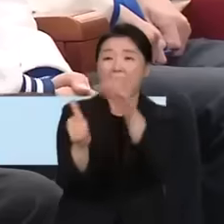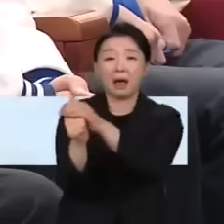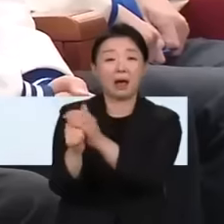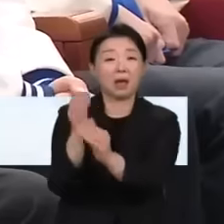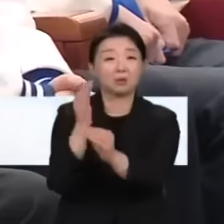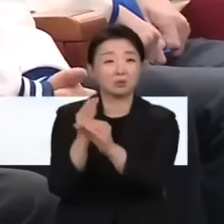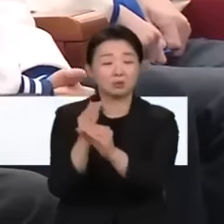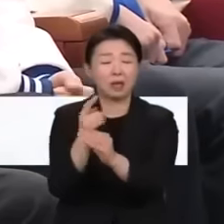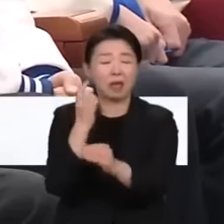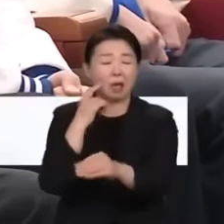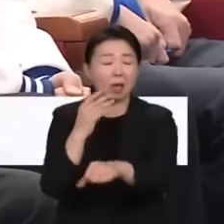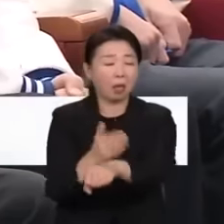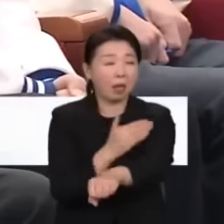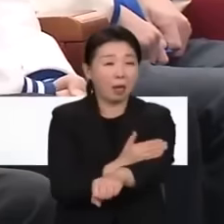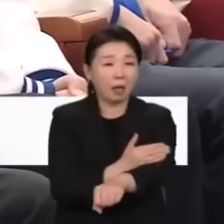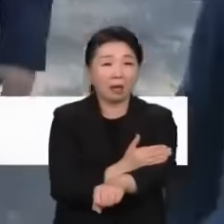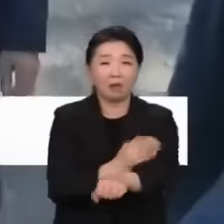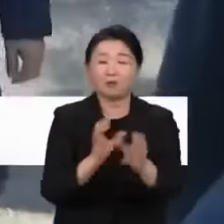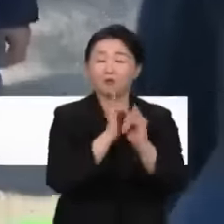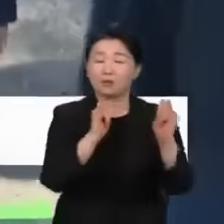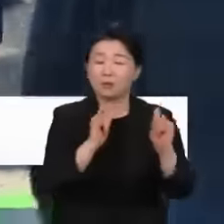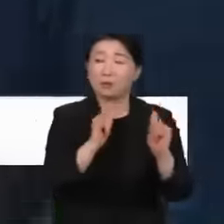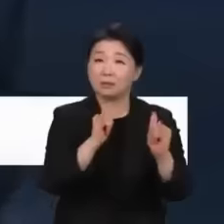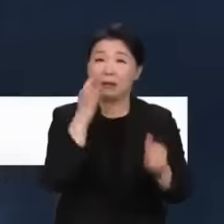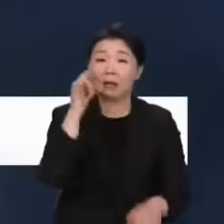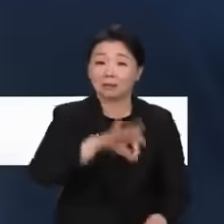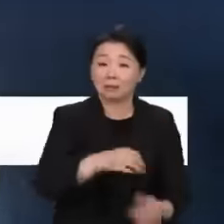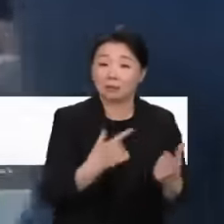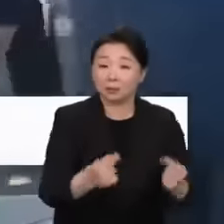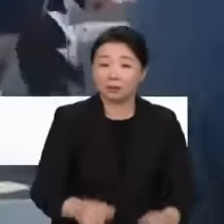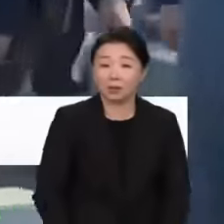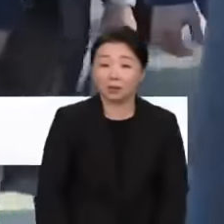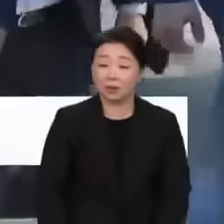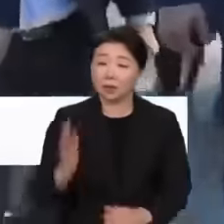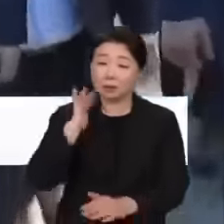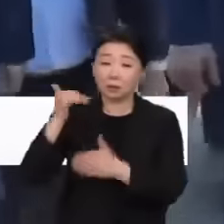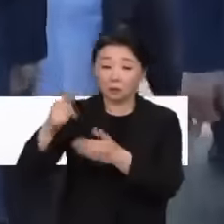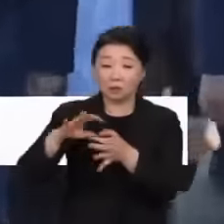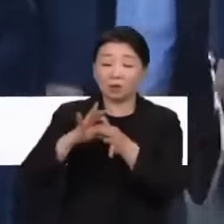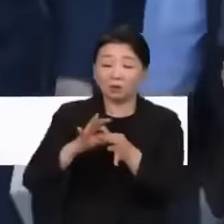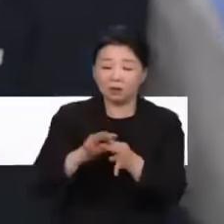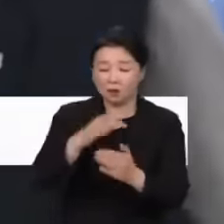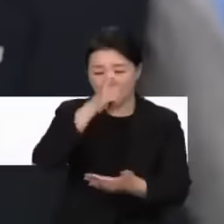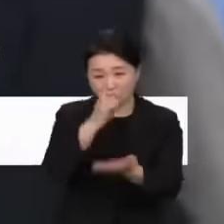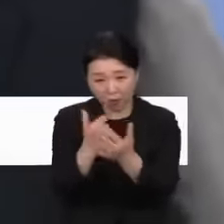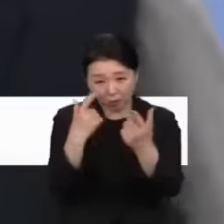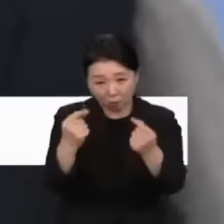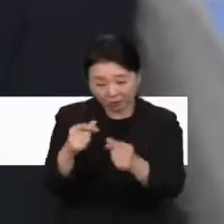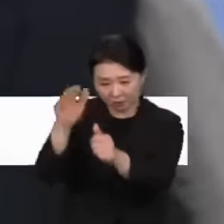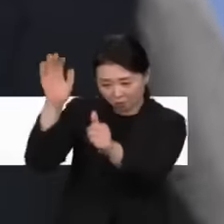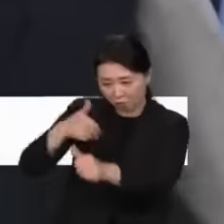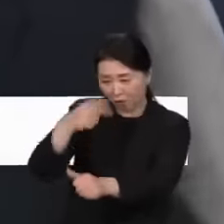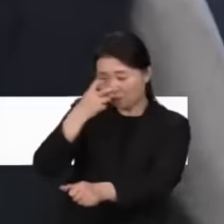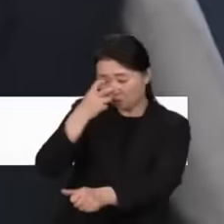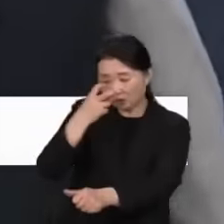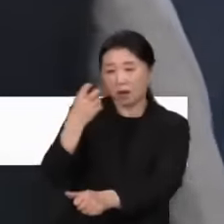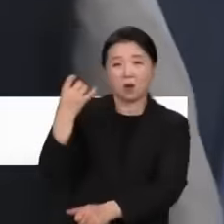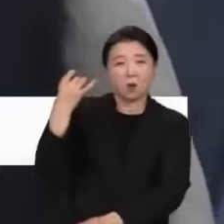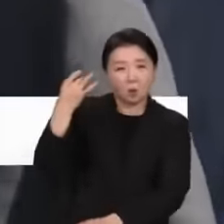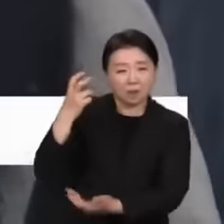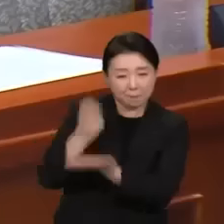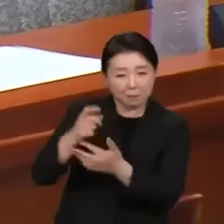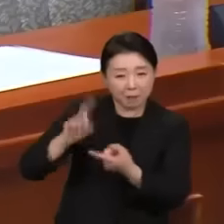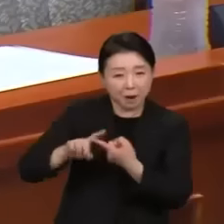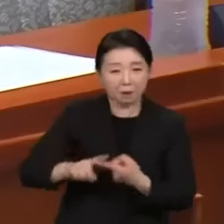국민을 기만하고 있다고 비판했습니다. 대통령실 조치를 범죄 행위로 규정하고 소환 조사가 본질이라는 걸 강조한